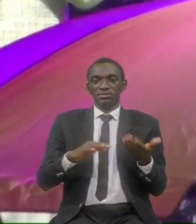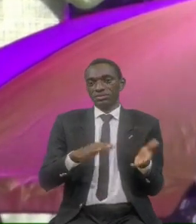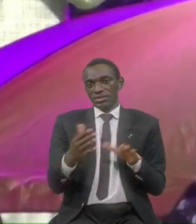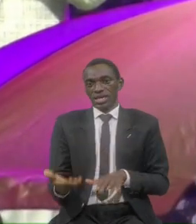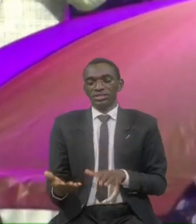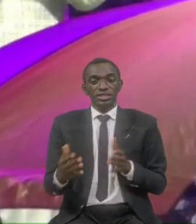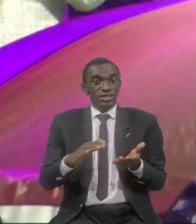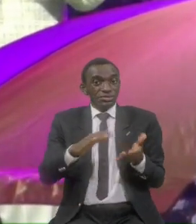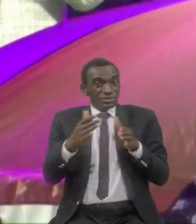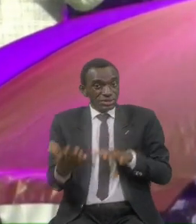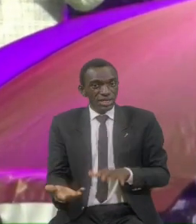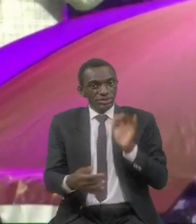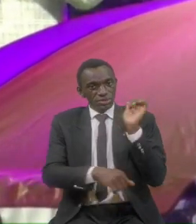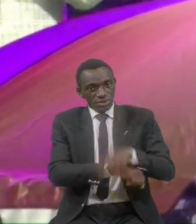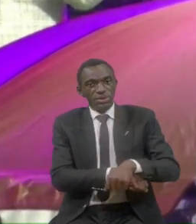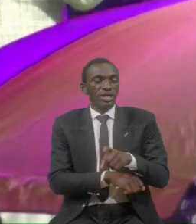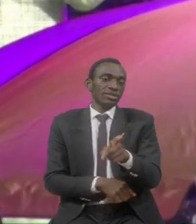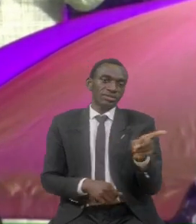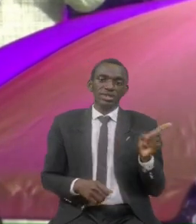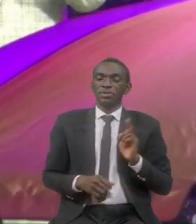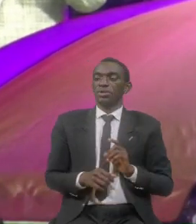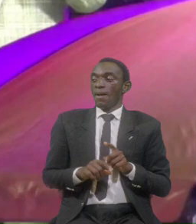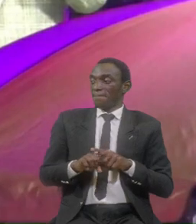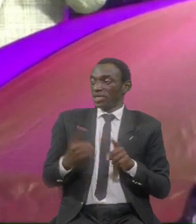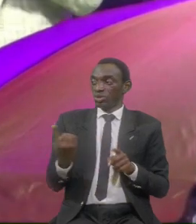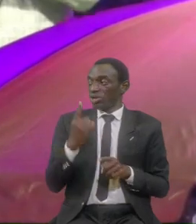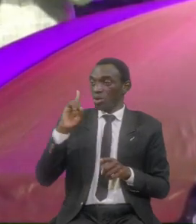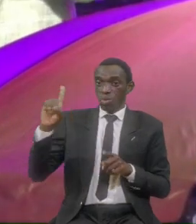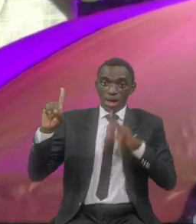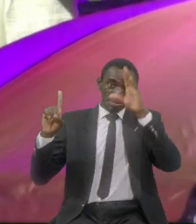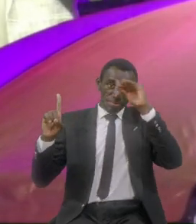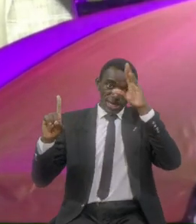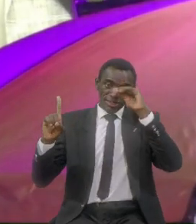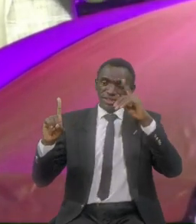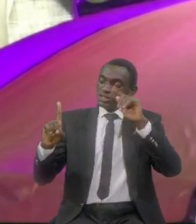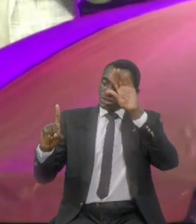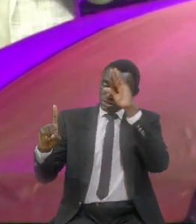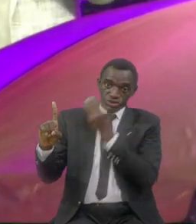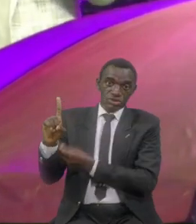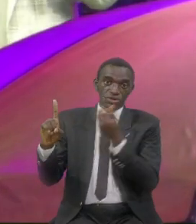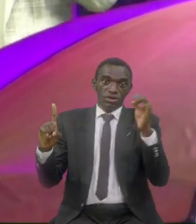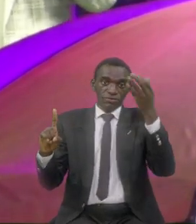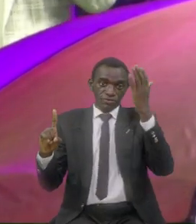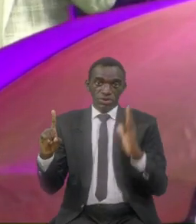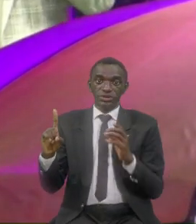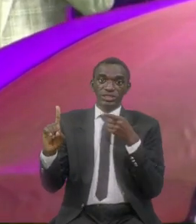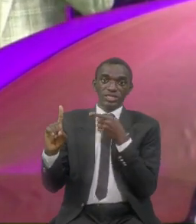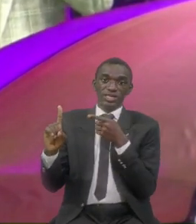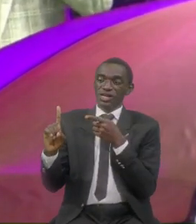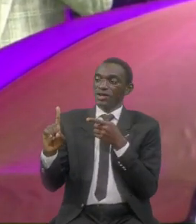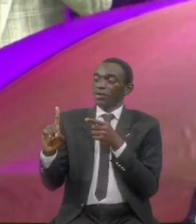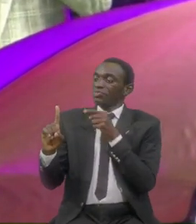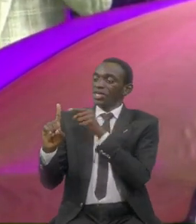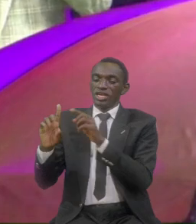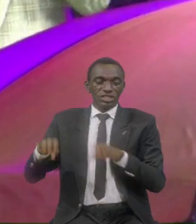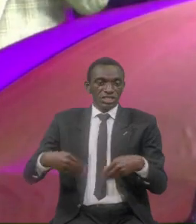Only one man. Isa lang katao. The Son of God. Ang anak sa Dios. He's giving us the Bible. He's left that behind.